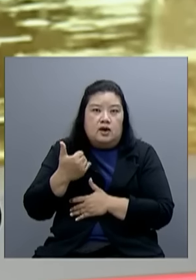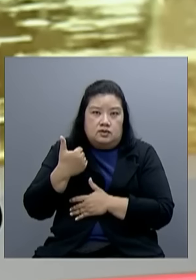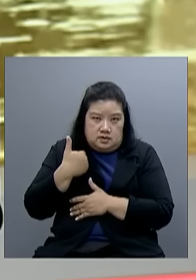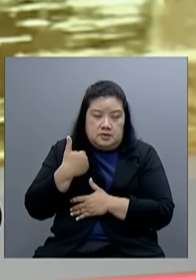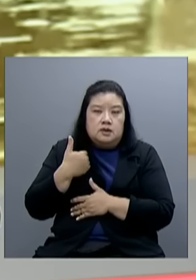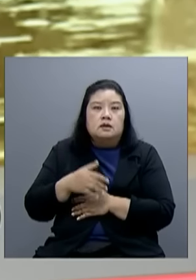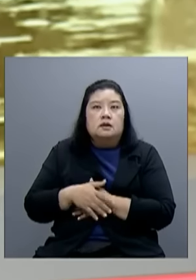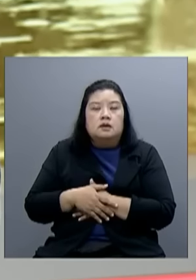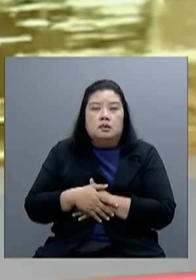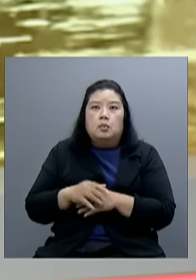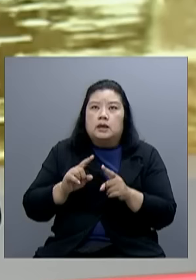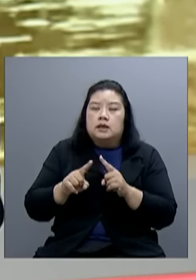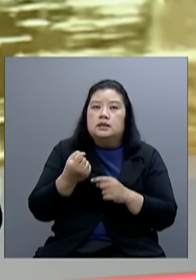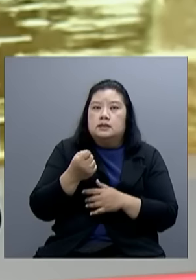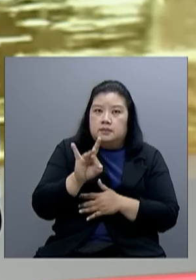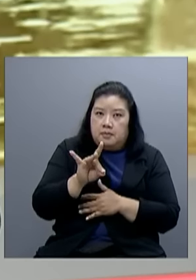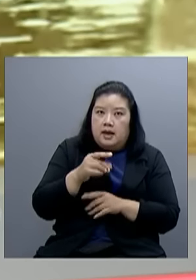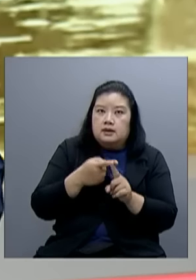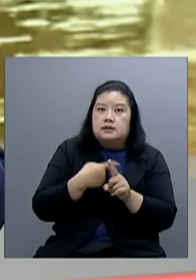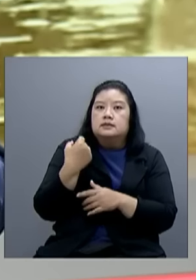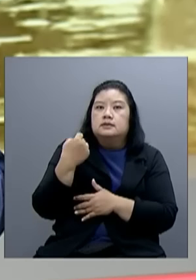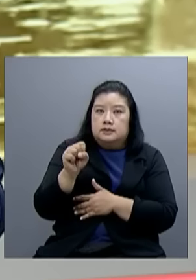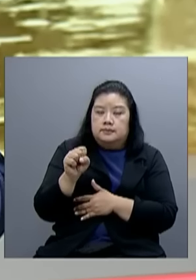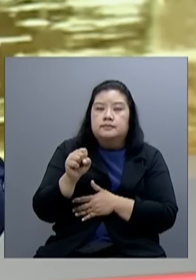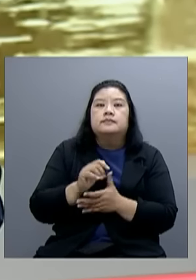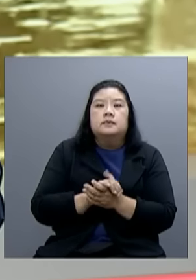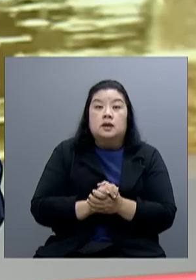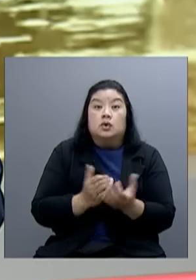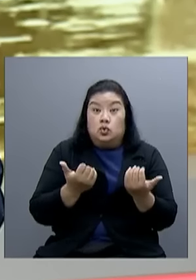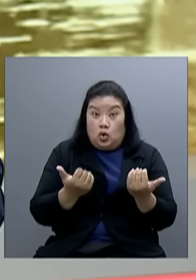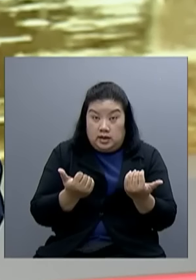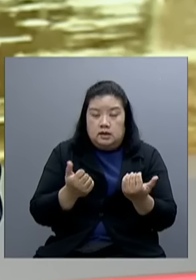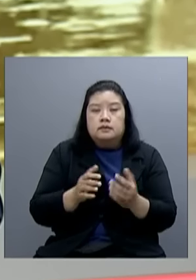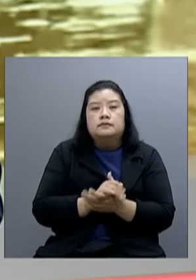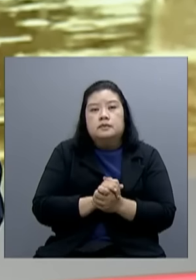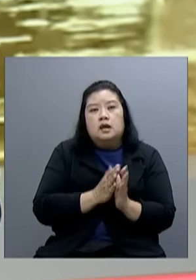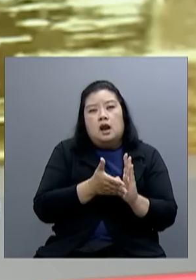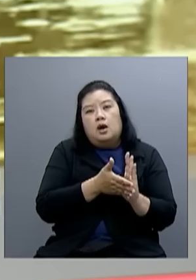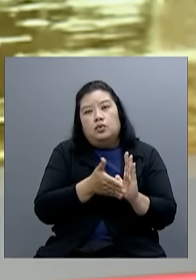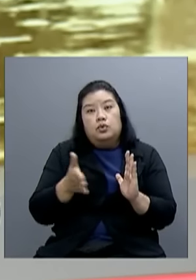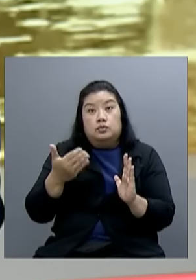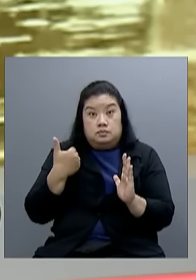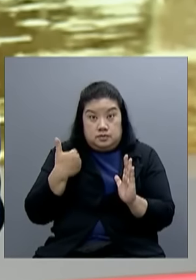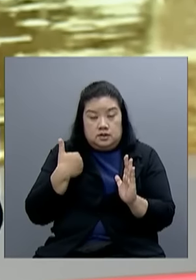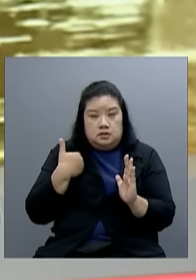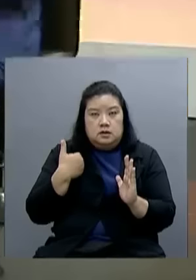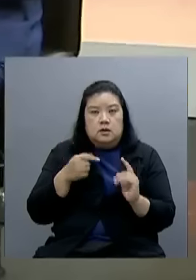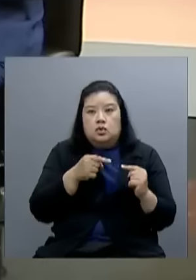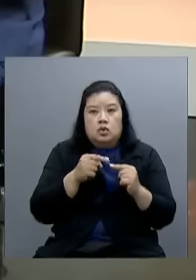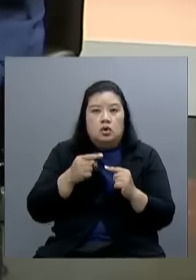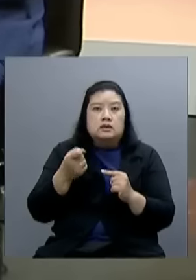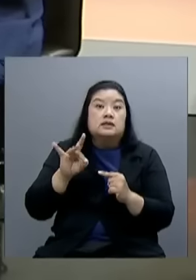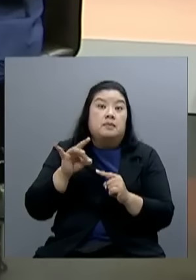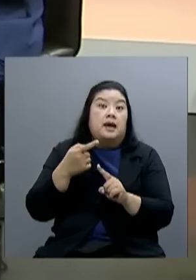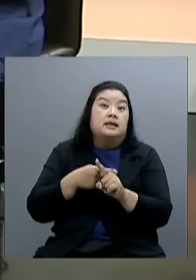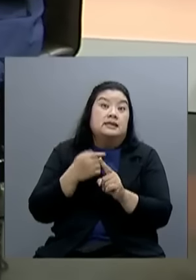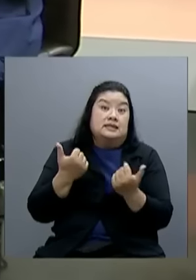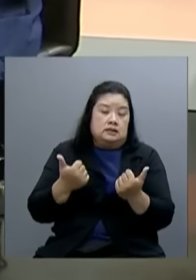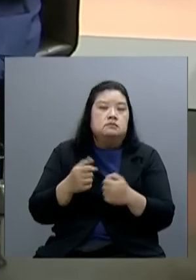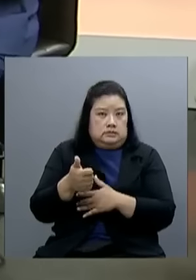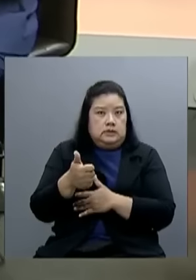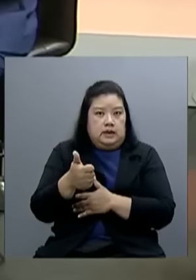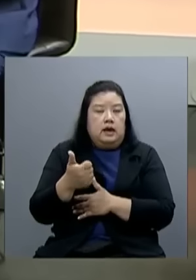ที่18ตุลาคมนี้นะครับเพราะฉะนั้นช่วงสัปดาห์นี้นะครับถึงวันที่18เนี่ยนะครับก็จะเป็นช่วงระยะเวลาที่ดีนะครับส